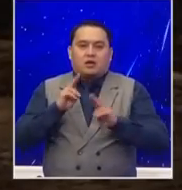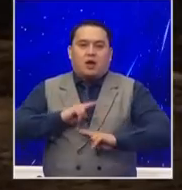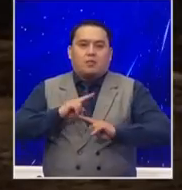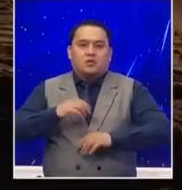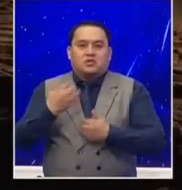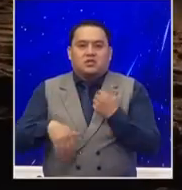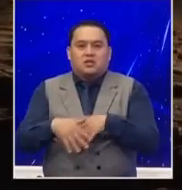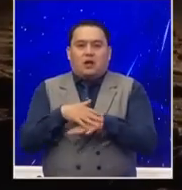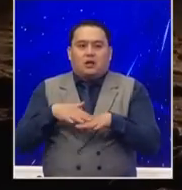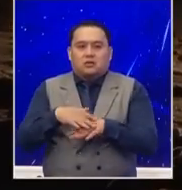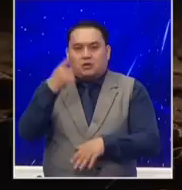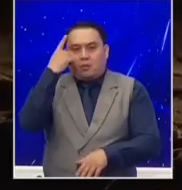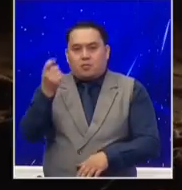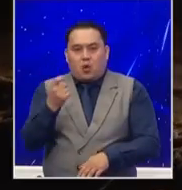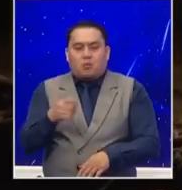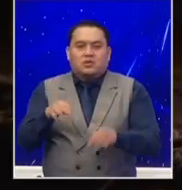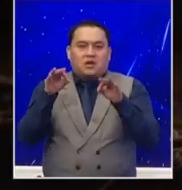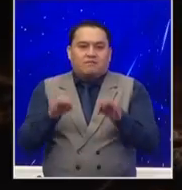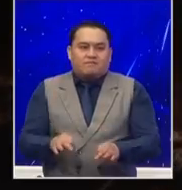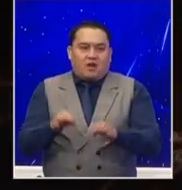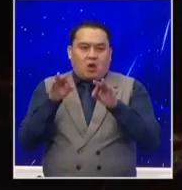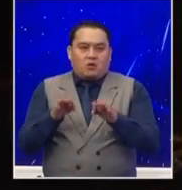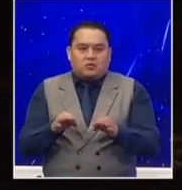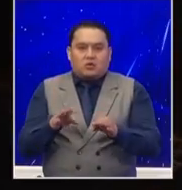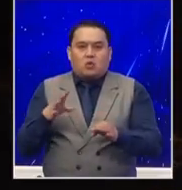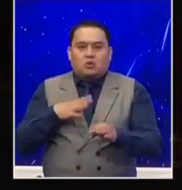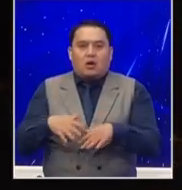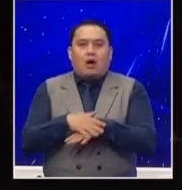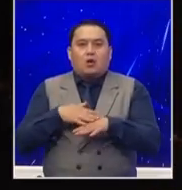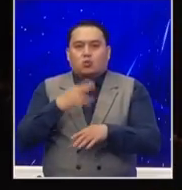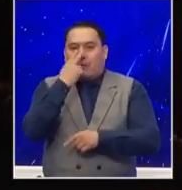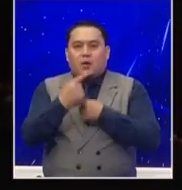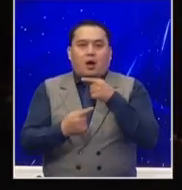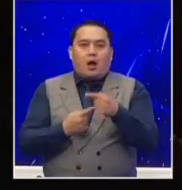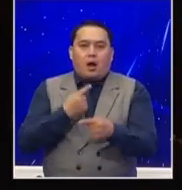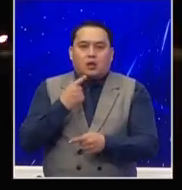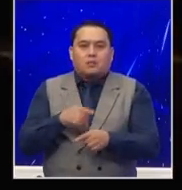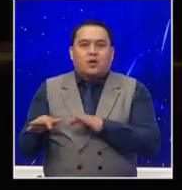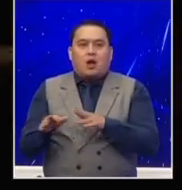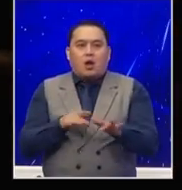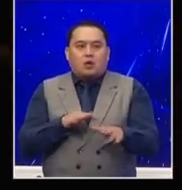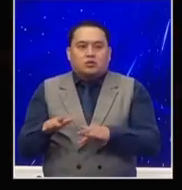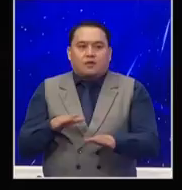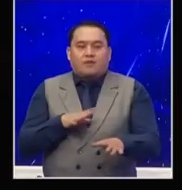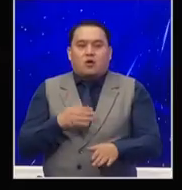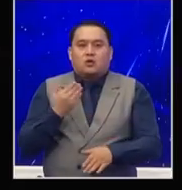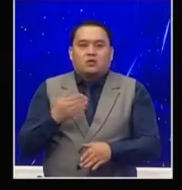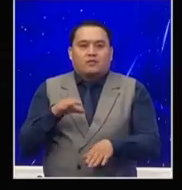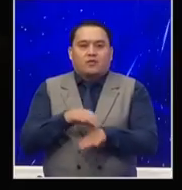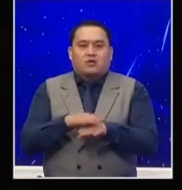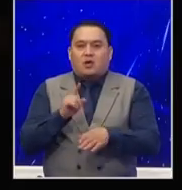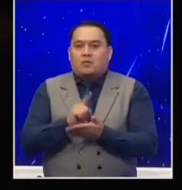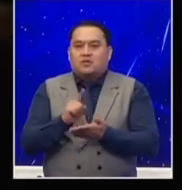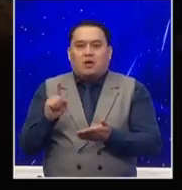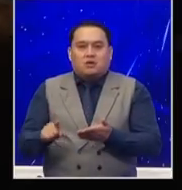среди населения. А мы напомним, что обряд крещенского омовения – это исключительно народная традиция. И данная процедура по канонам церкви не является